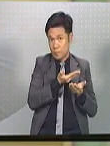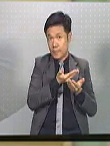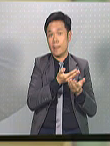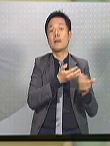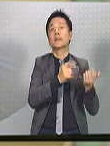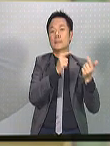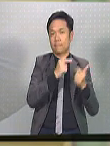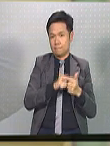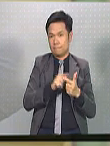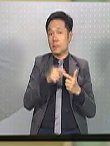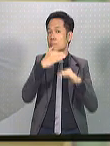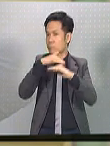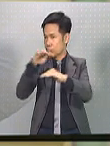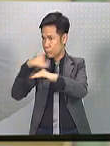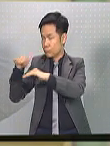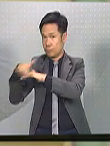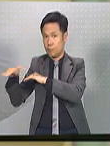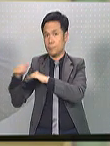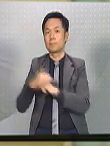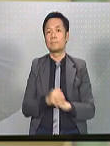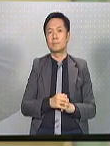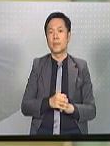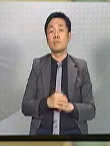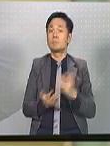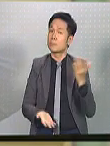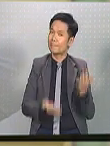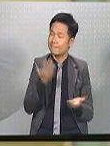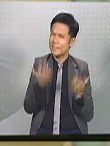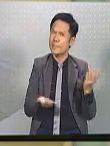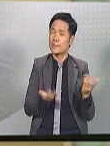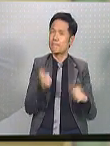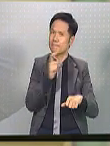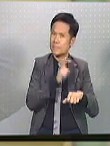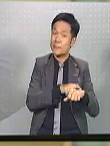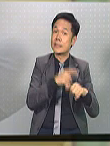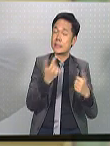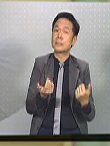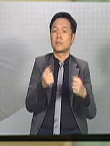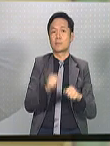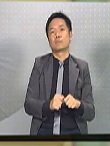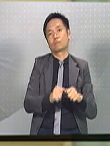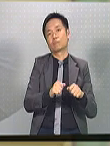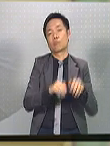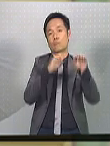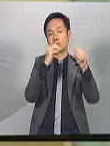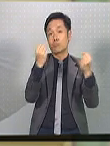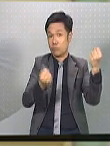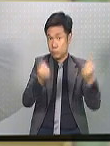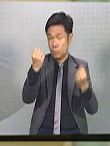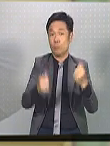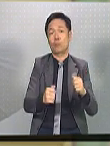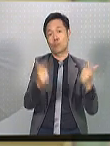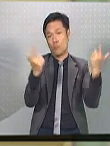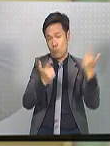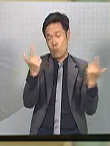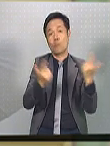pengantar dan juga sebagai dengan kadang-kadang ada waktunya kendaraan-kendaraan yang membawa makanan ataupun